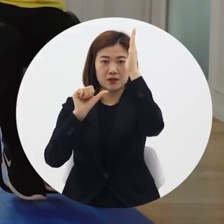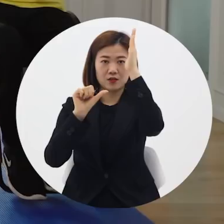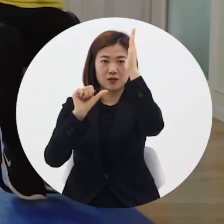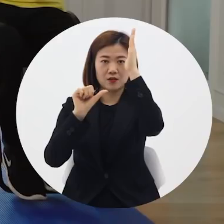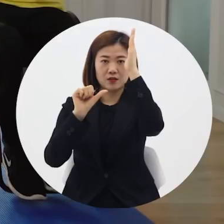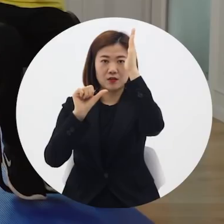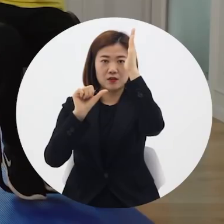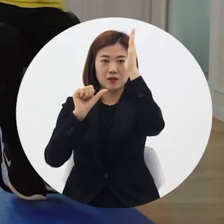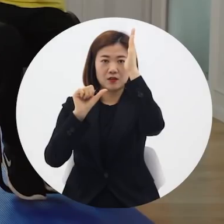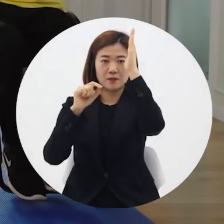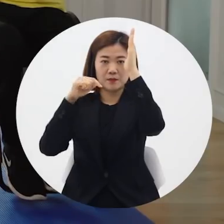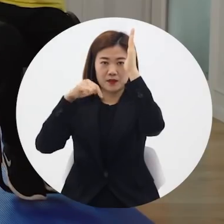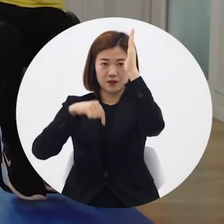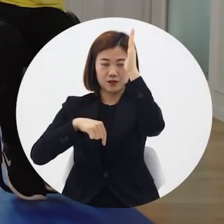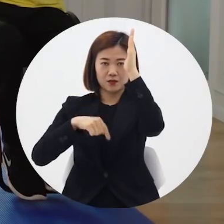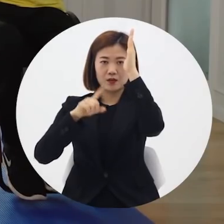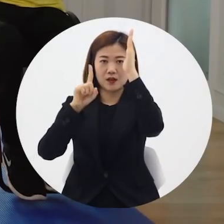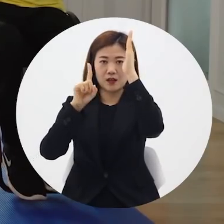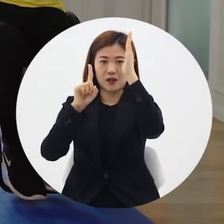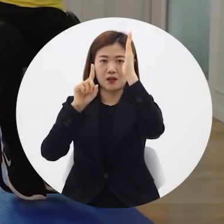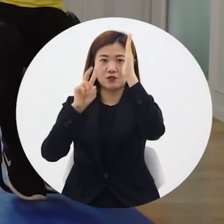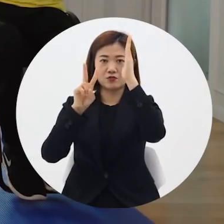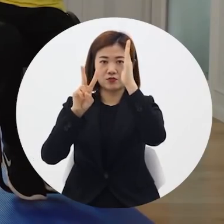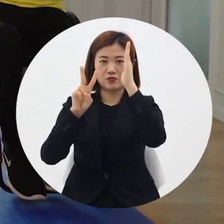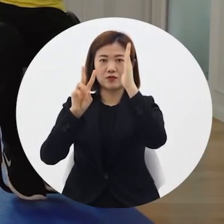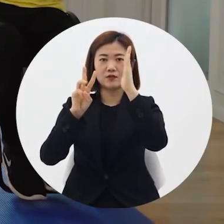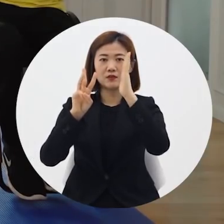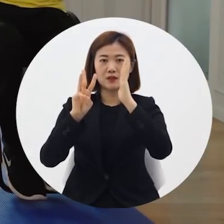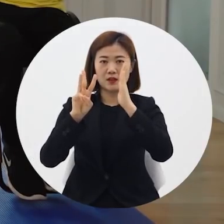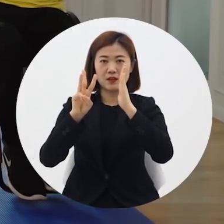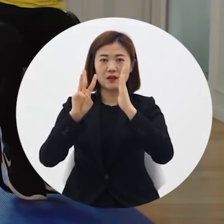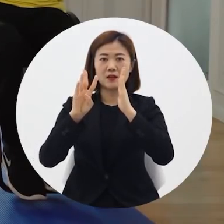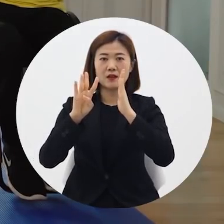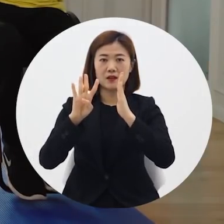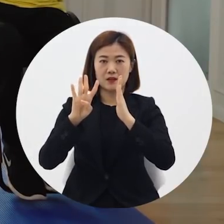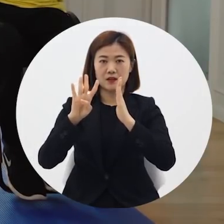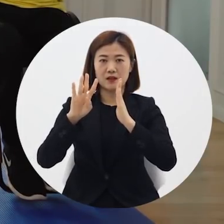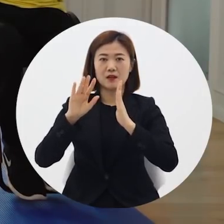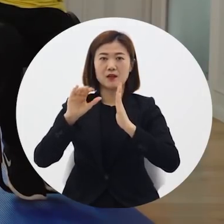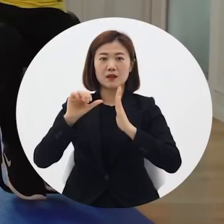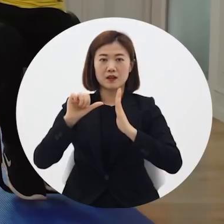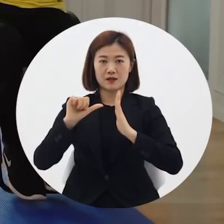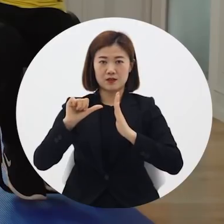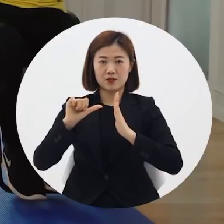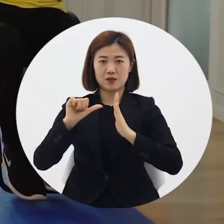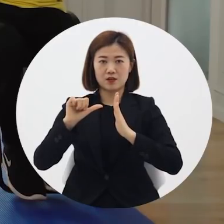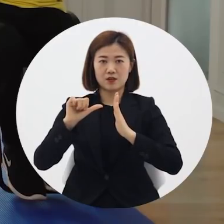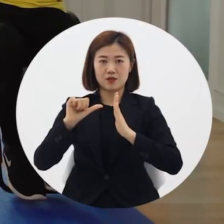다섯, 밑으로. 하나, 둘, 셋, 넷,